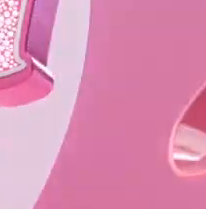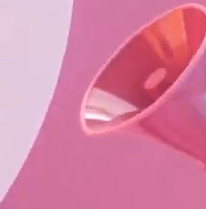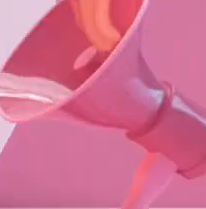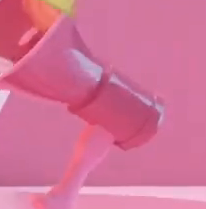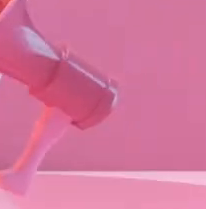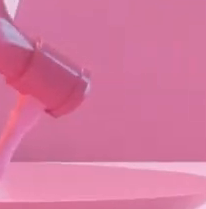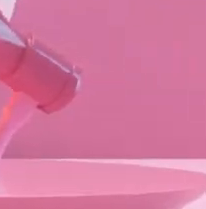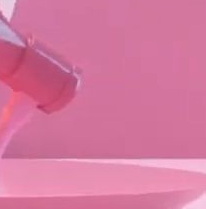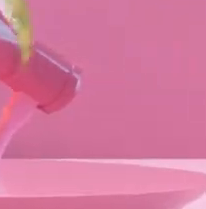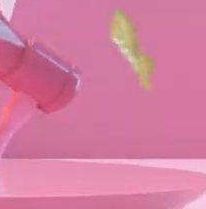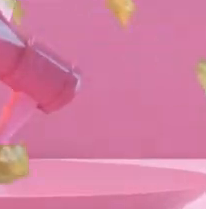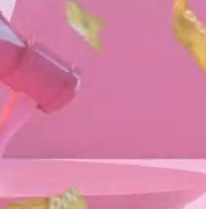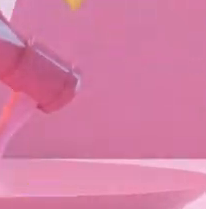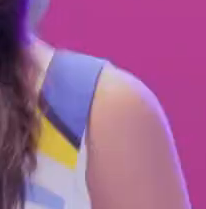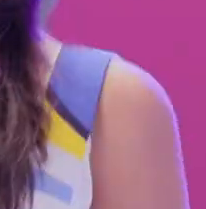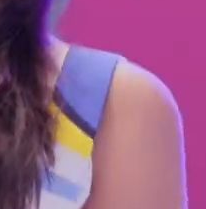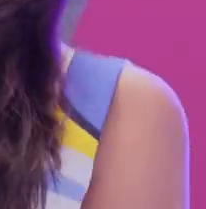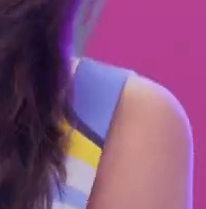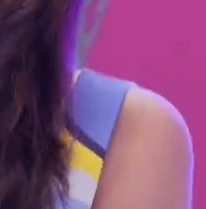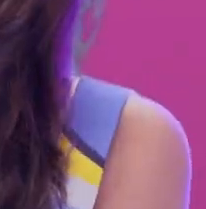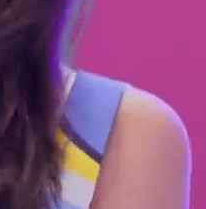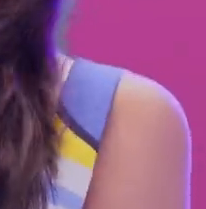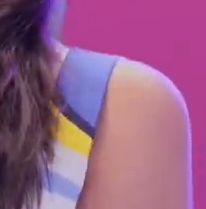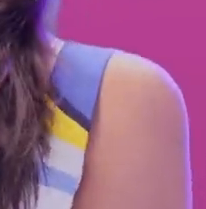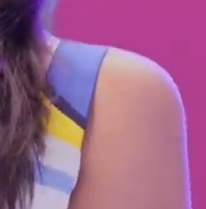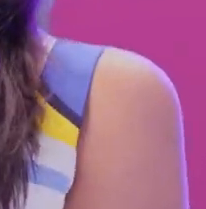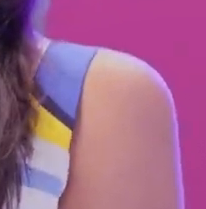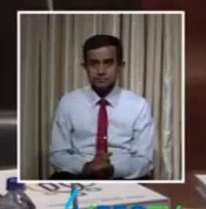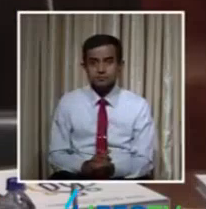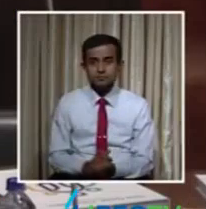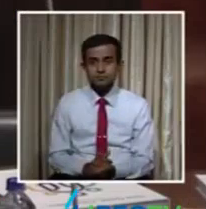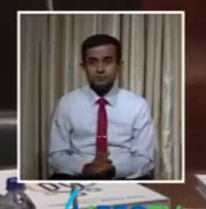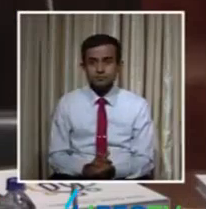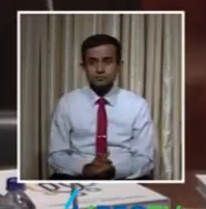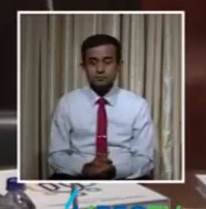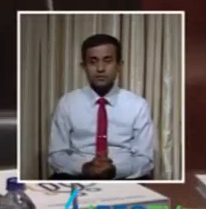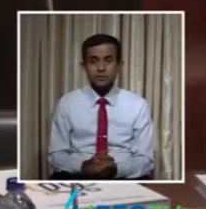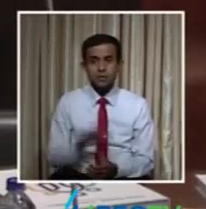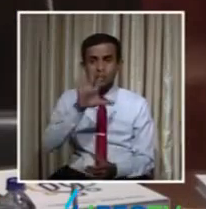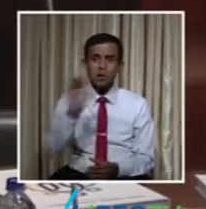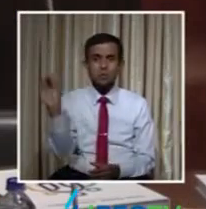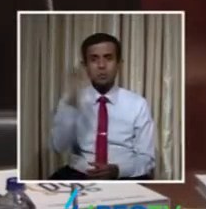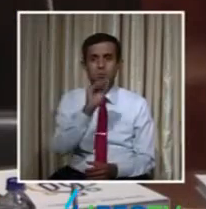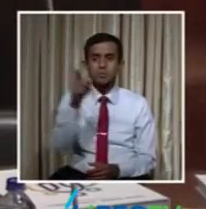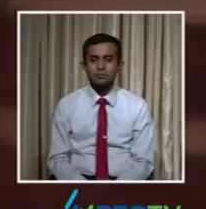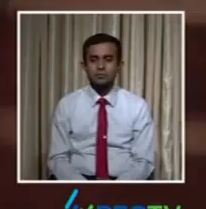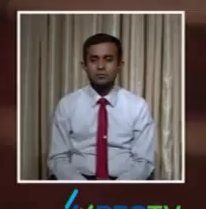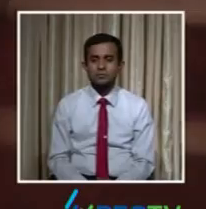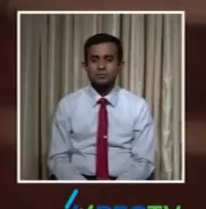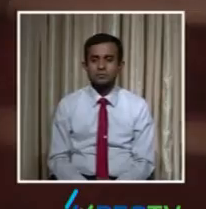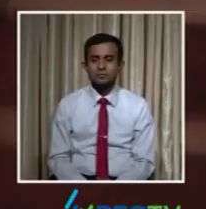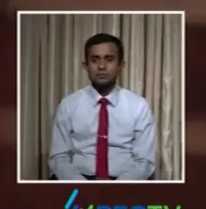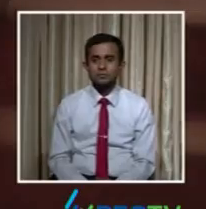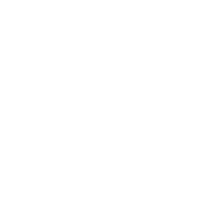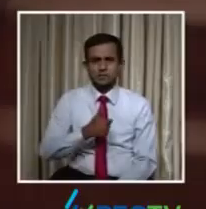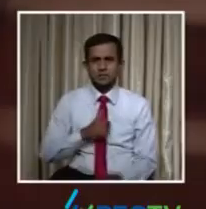ඊවා ප්‍රොමෝ පැක් එකේ ඇති කෝඩ් එක දැම්ම 77 88ට SMS කරන්න. පයින් පස්සේ යන නිසා මෙතුමාගේ සම්පූර්ණ වෙලාව දෙන්න. කිසිසේත්